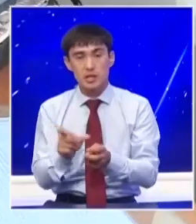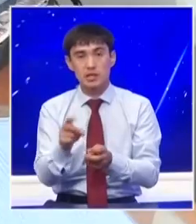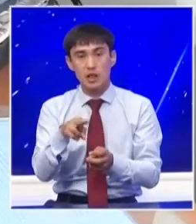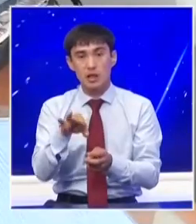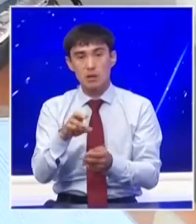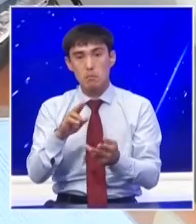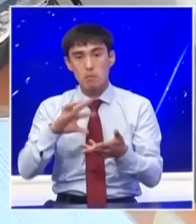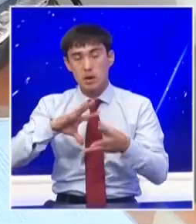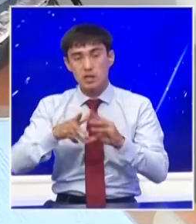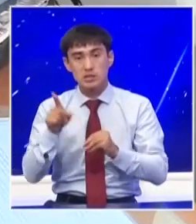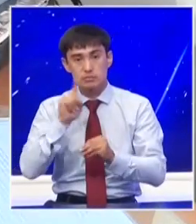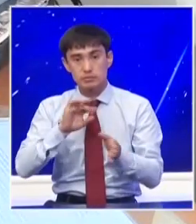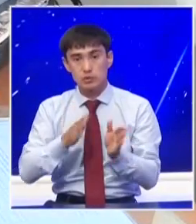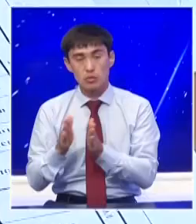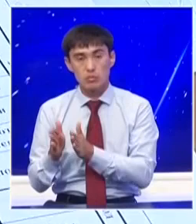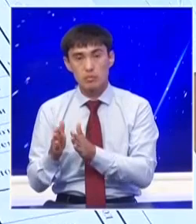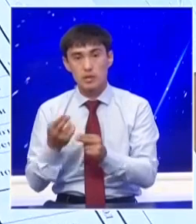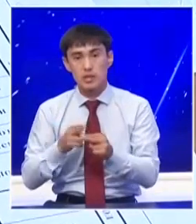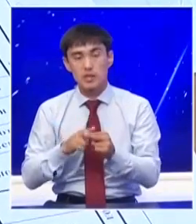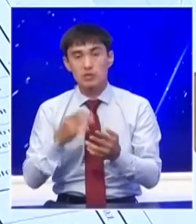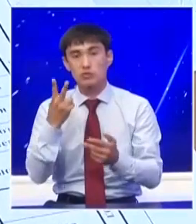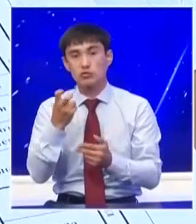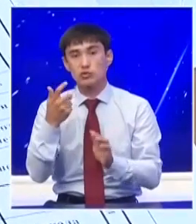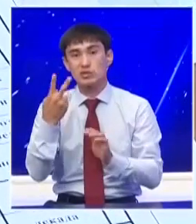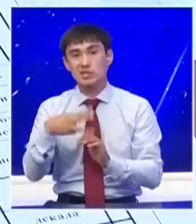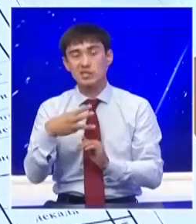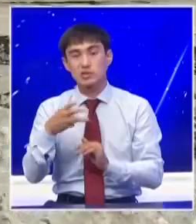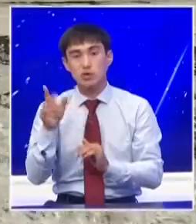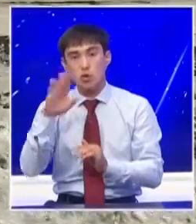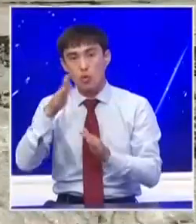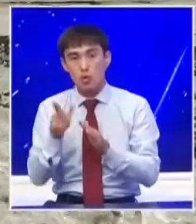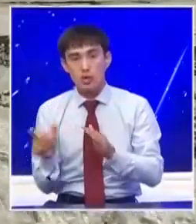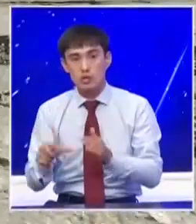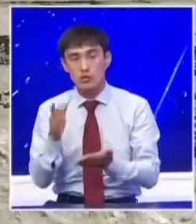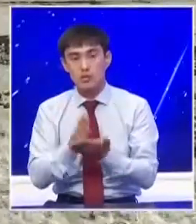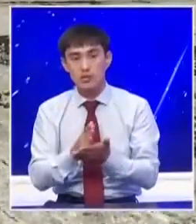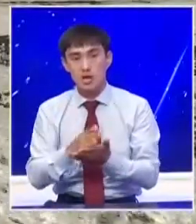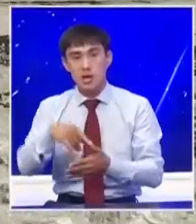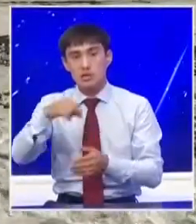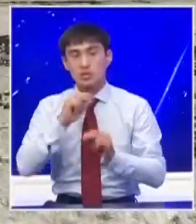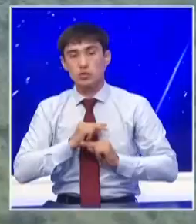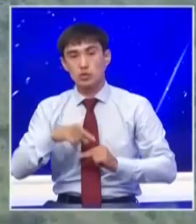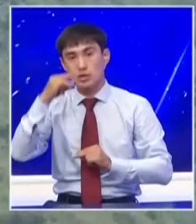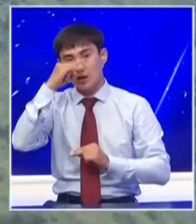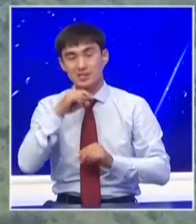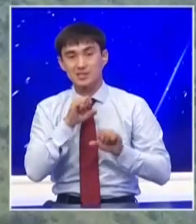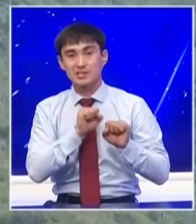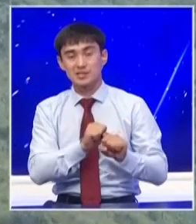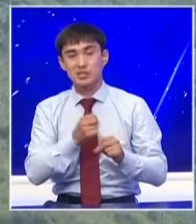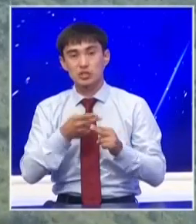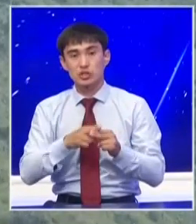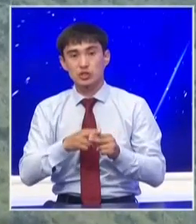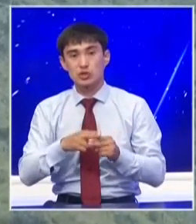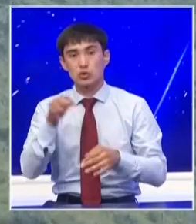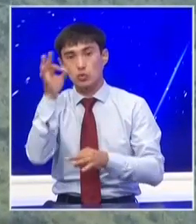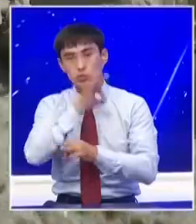показатели в норме всего в залийском молотом насчитывается более 230 горных озер сотрудники Кассиля защиты круглые сутки следят за тем